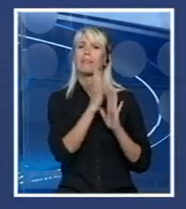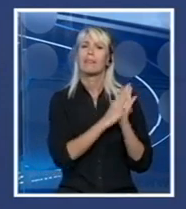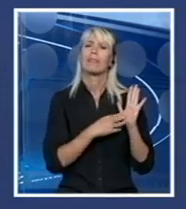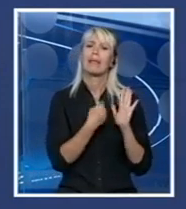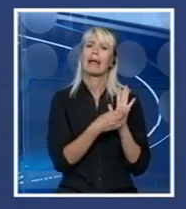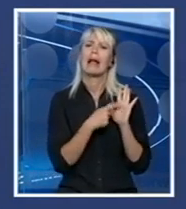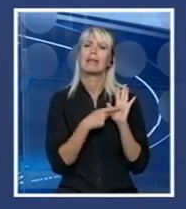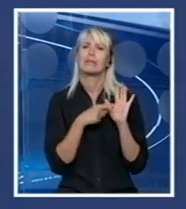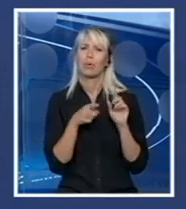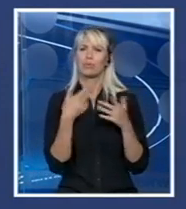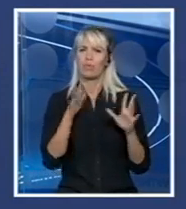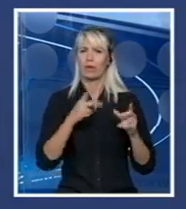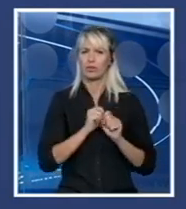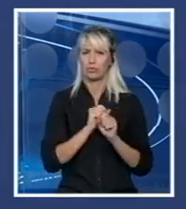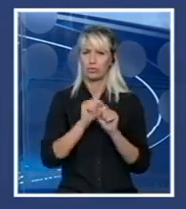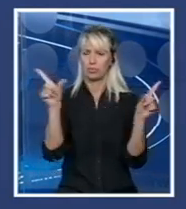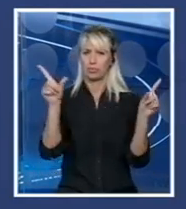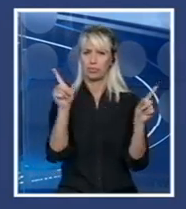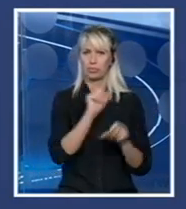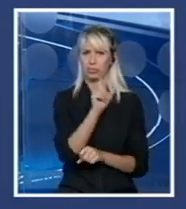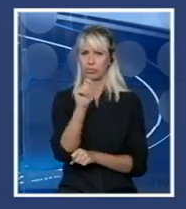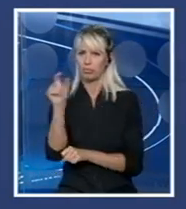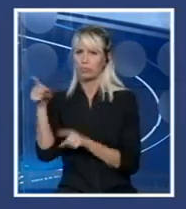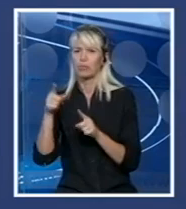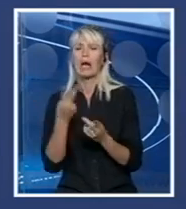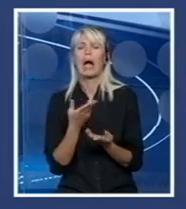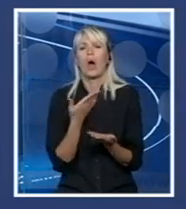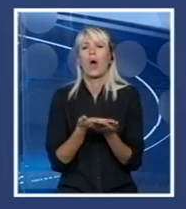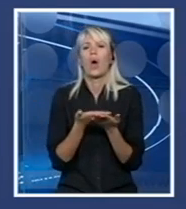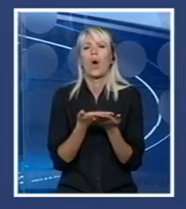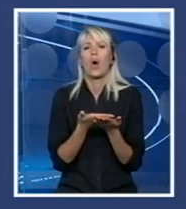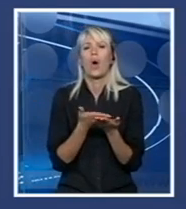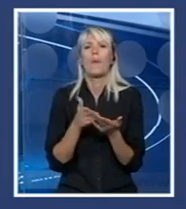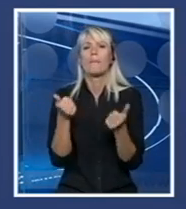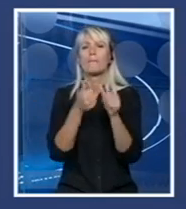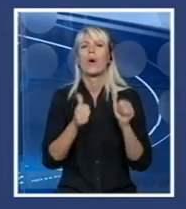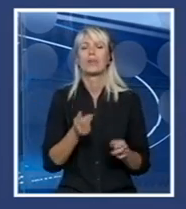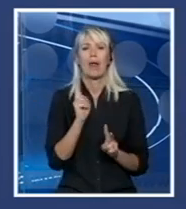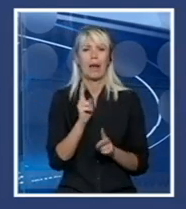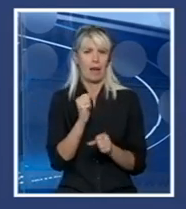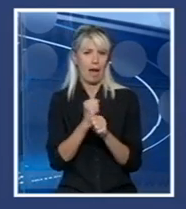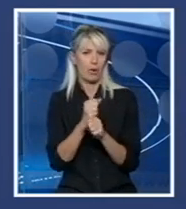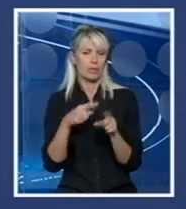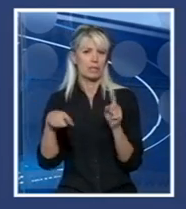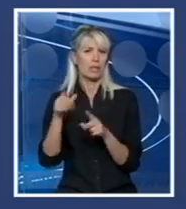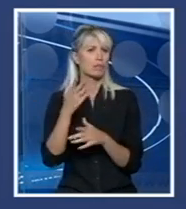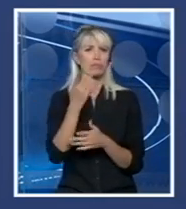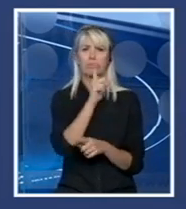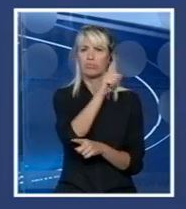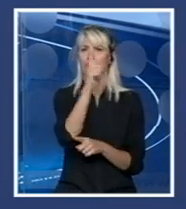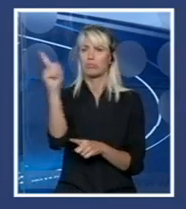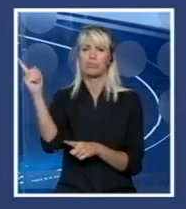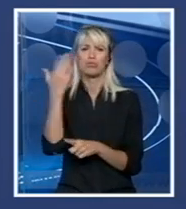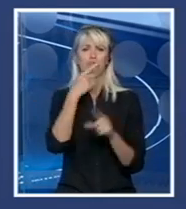deo uputstva su uglavnom okvirni, ali u najvećoj meri bi volio da se pridržavaju. Sve škole mogu da menjaju zbog specifičnosti